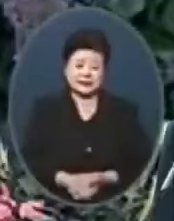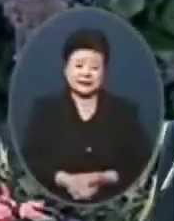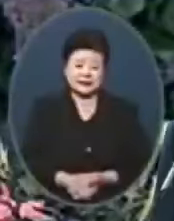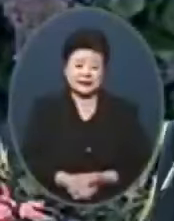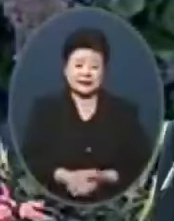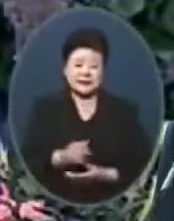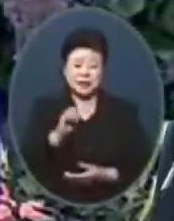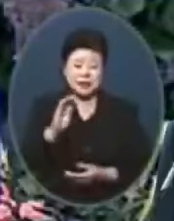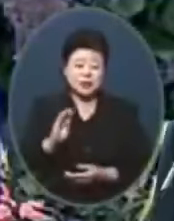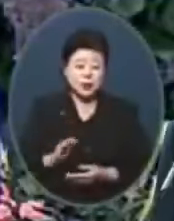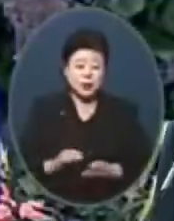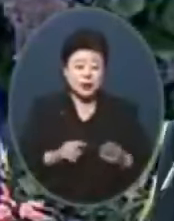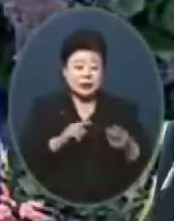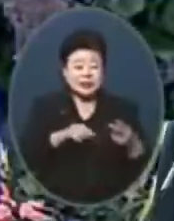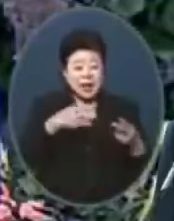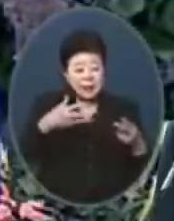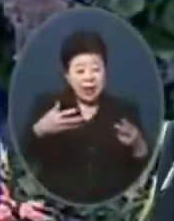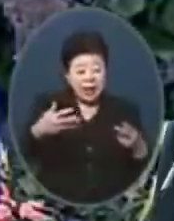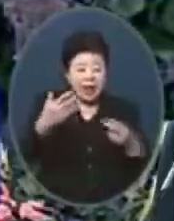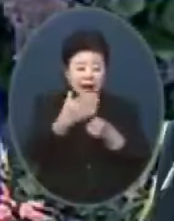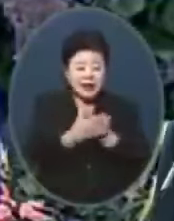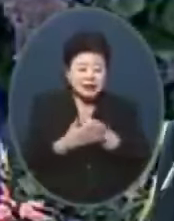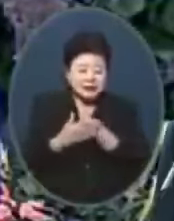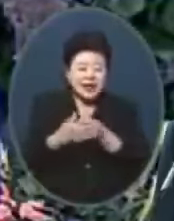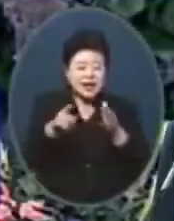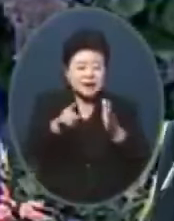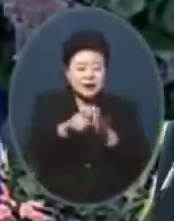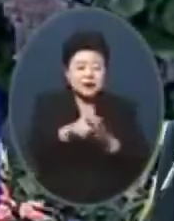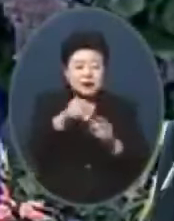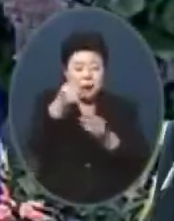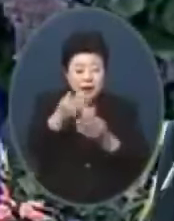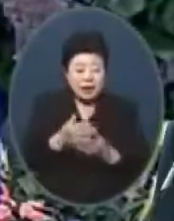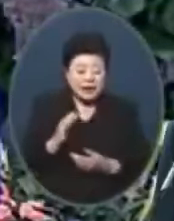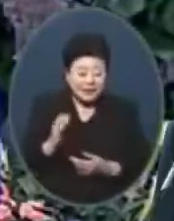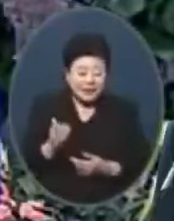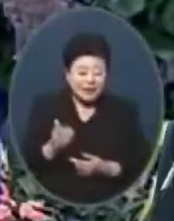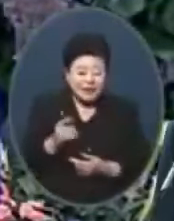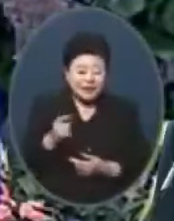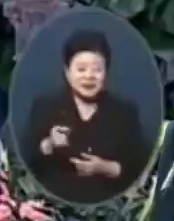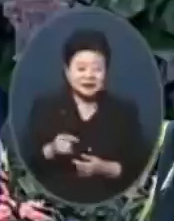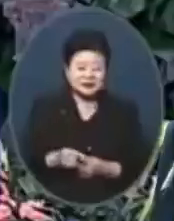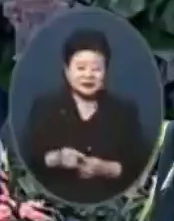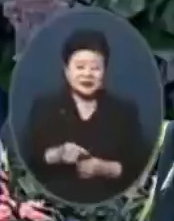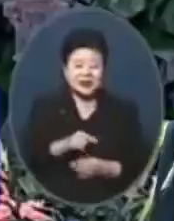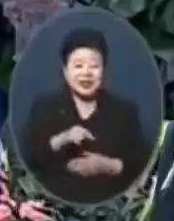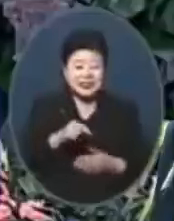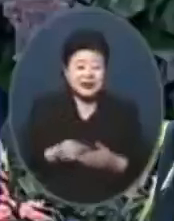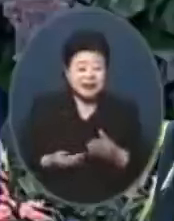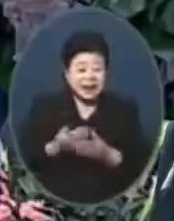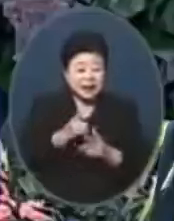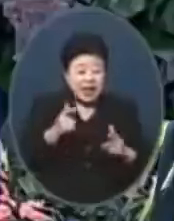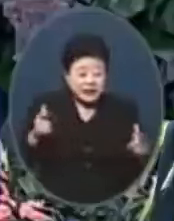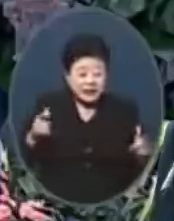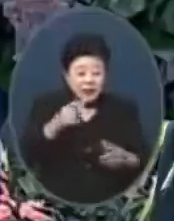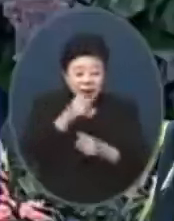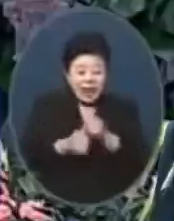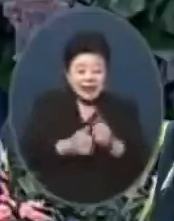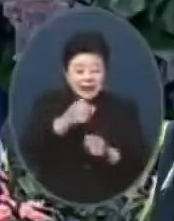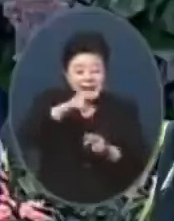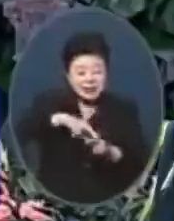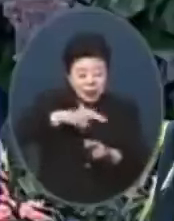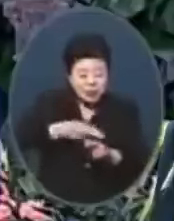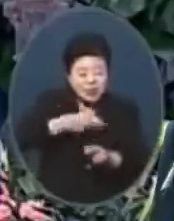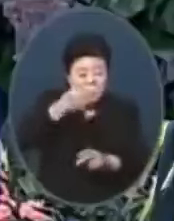에베소서 2장 8절에 너희는 그 은혜에 의하여 믿음으로 말미암아 구원을 받았으니 이것은 너희에게 선한 것이 아니요